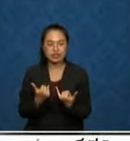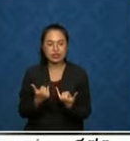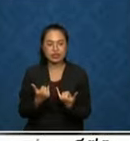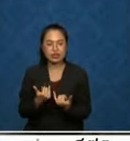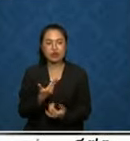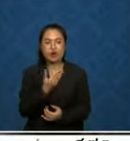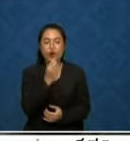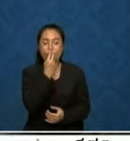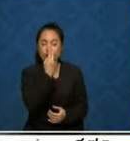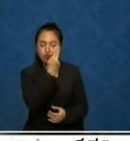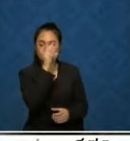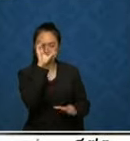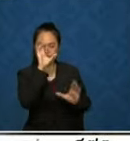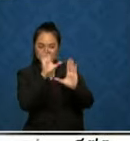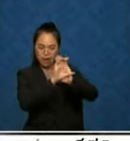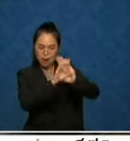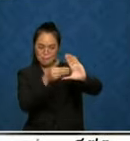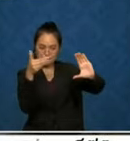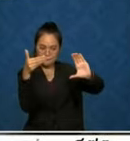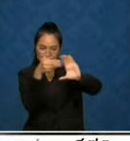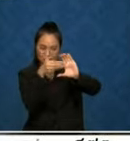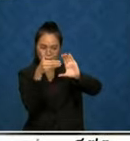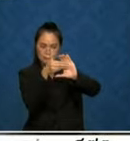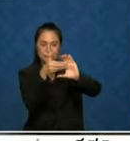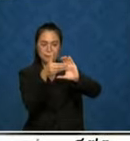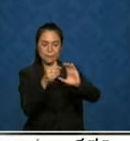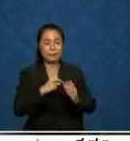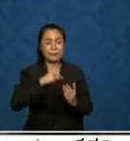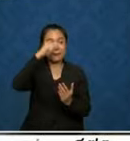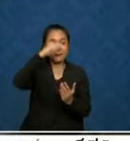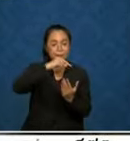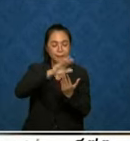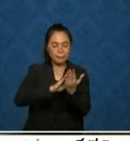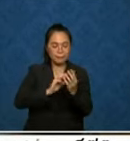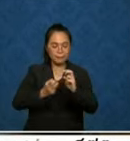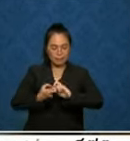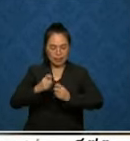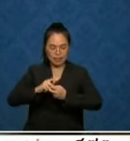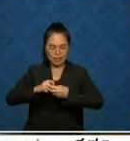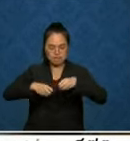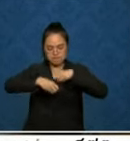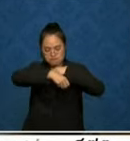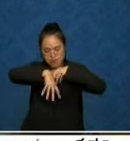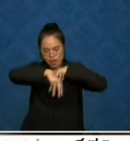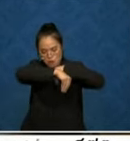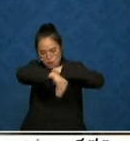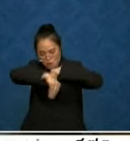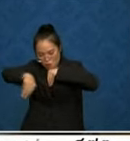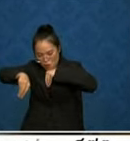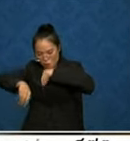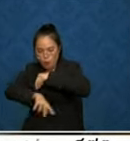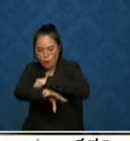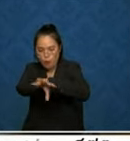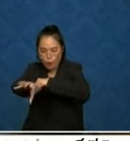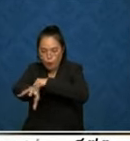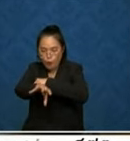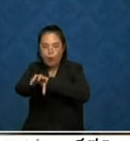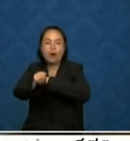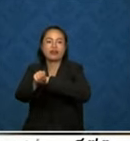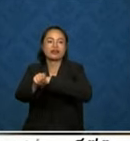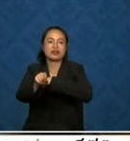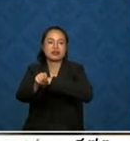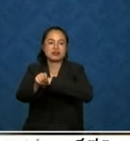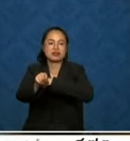ขึ้นสไลด์นิดหนึ่งครับคือปัญหาของประเทศไทยเนี่ยมีปัญหาเรื่องแชร์ลูกโซ่มานานมากๆแล้วนะครับตั้งแ